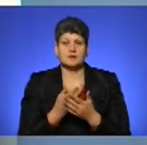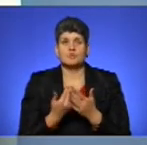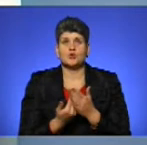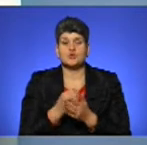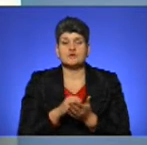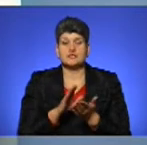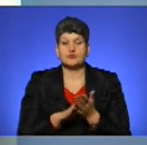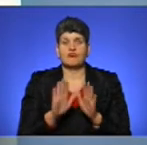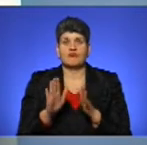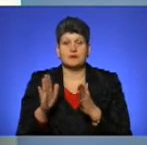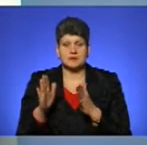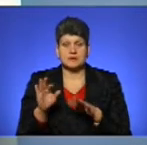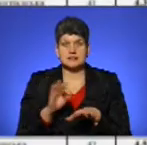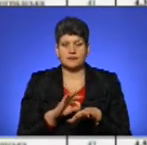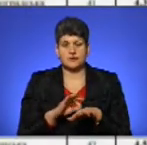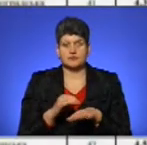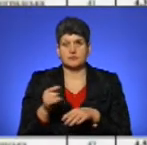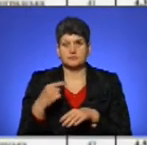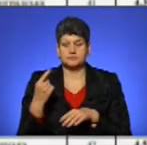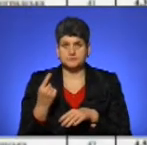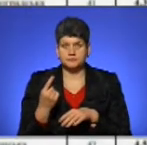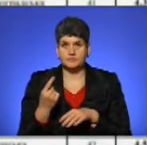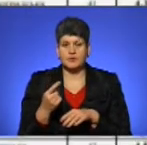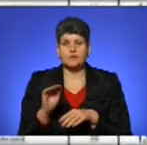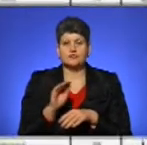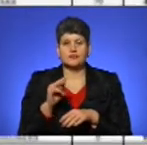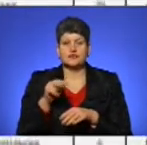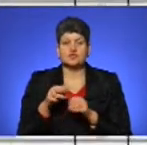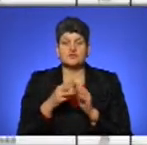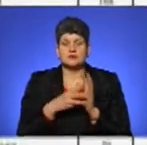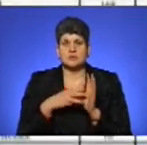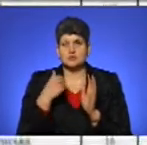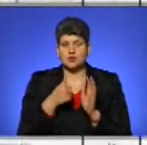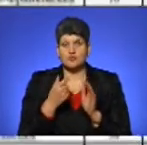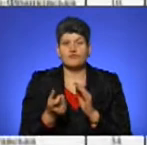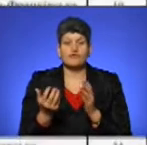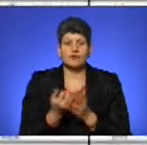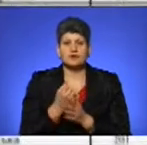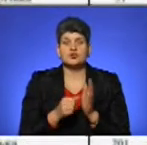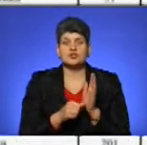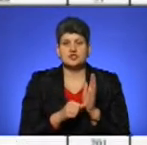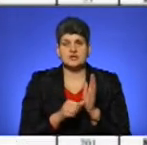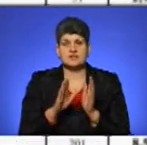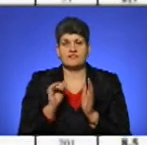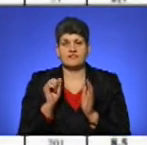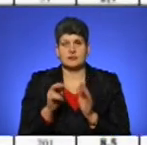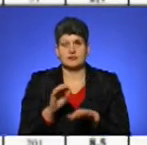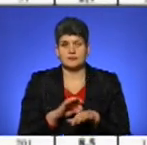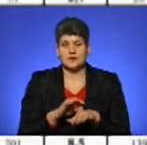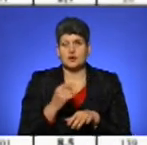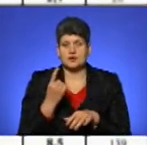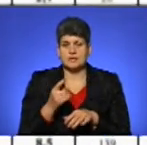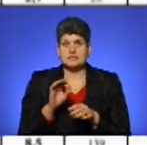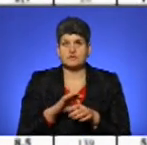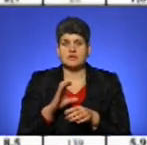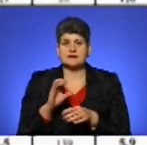зареєстровані випадки захворювання на Тернопільщині. У жовтні 2018 року виявлено 6 ВІЛ-інфікованих, одне захворювання на